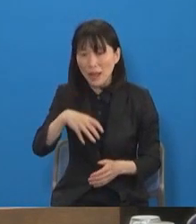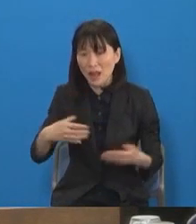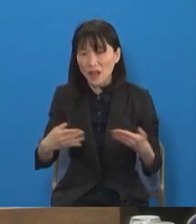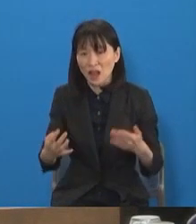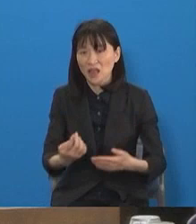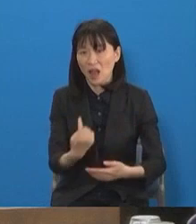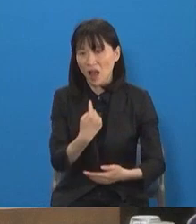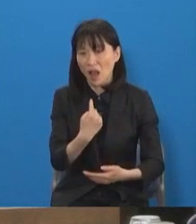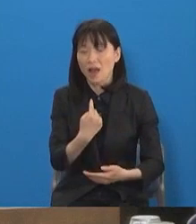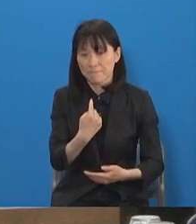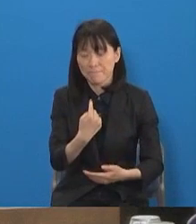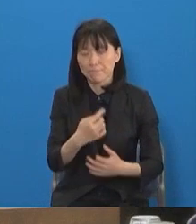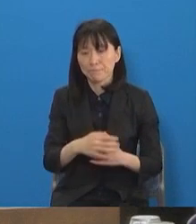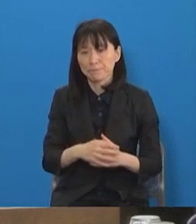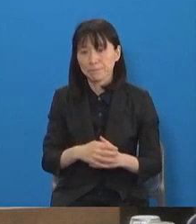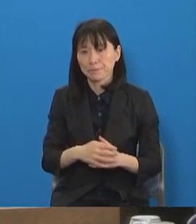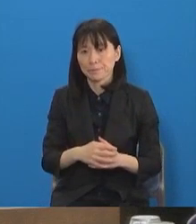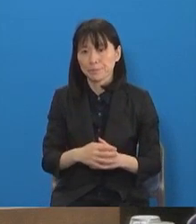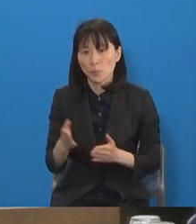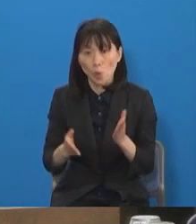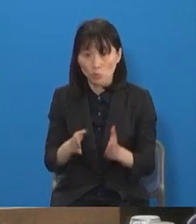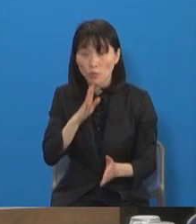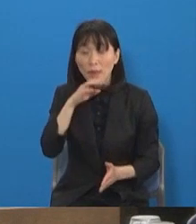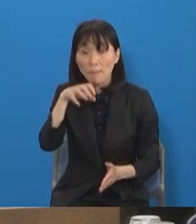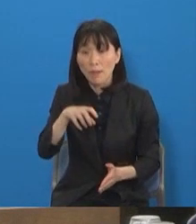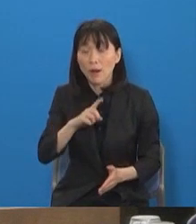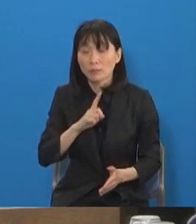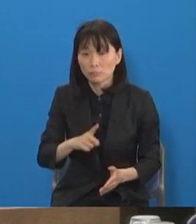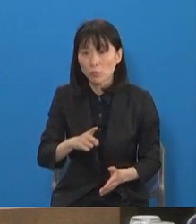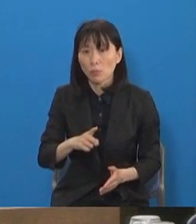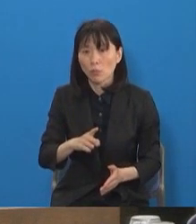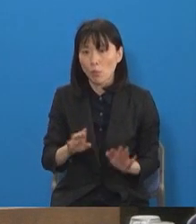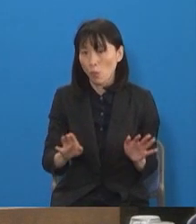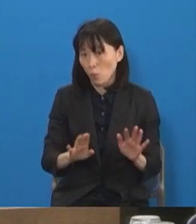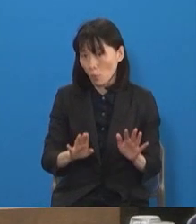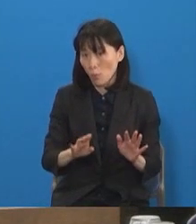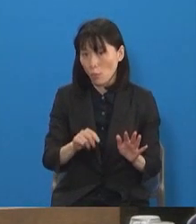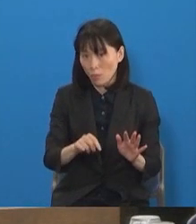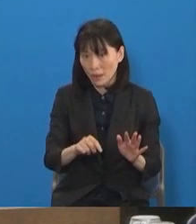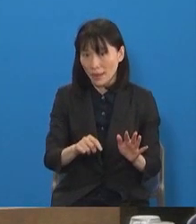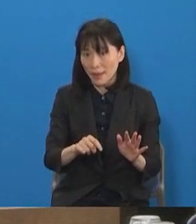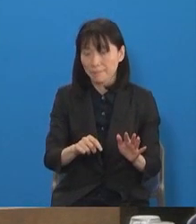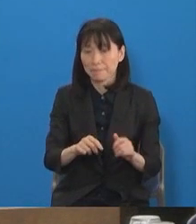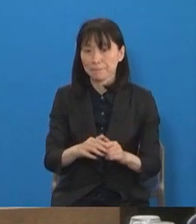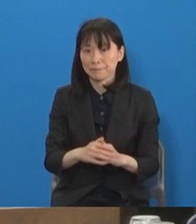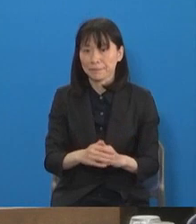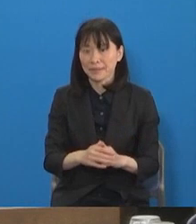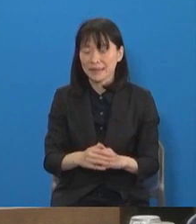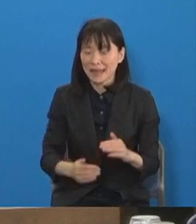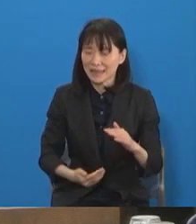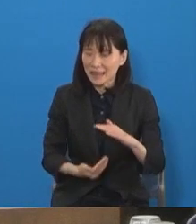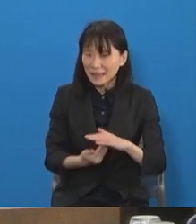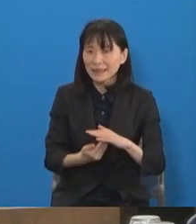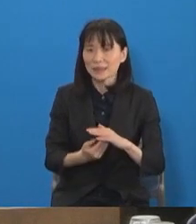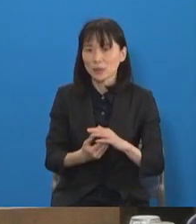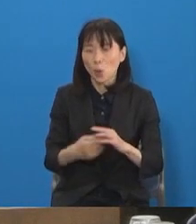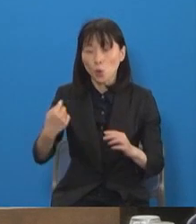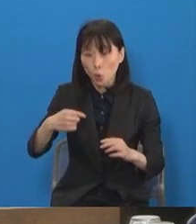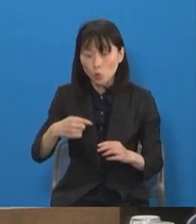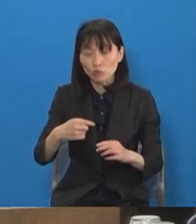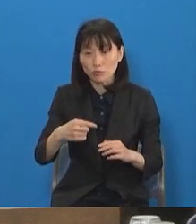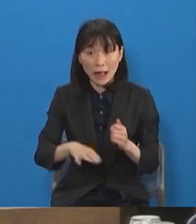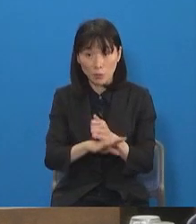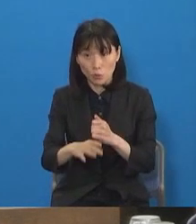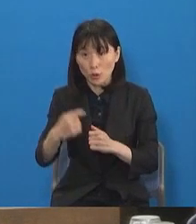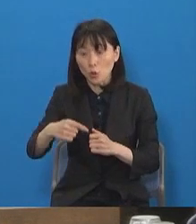務してまいりました。保育の現場では、子どもにとって 最大の教育環境は教育者自身